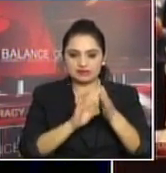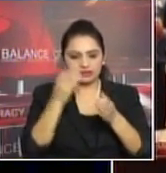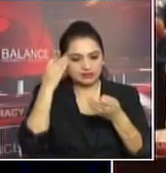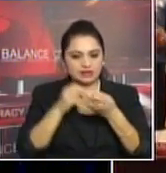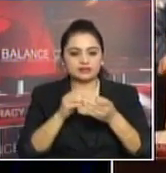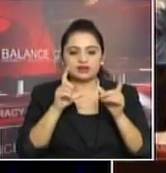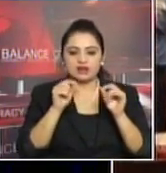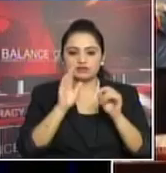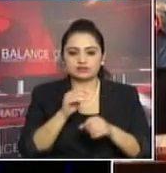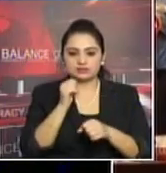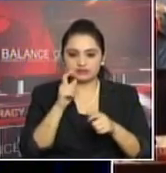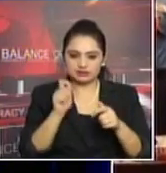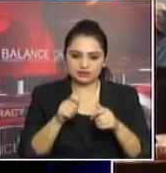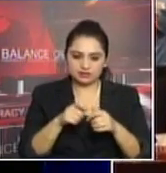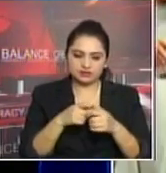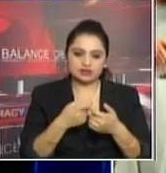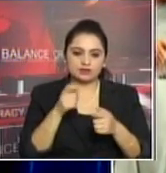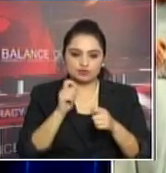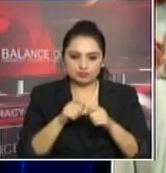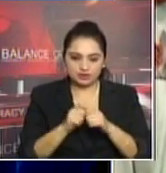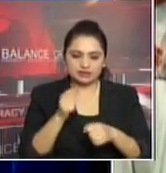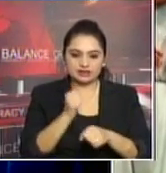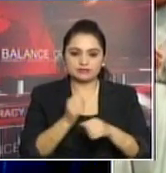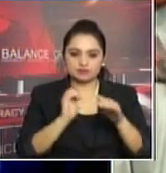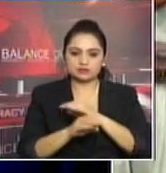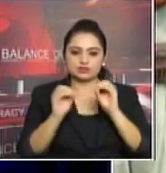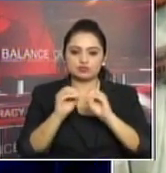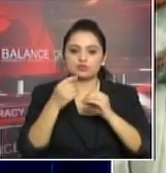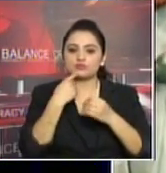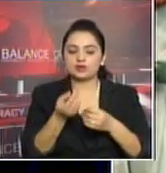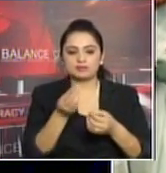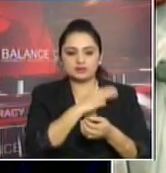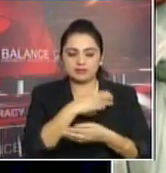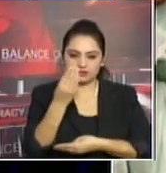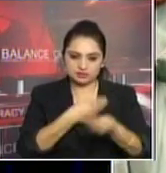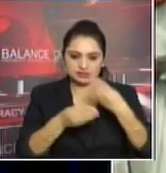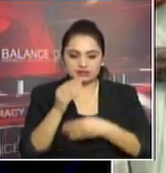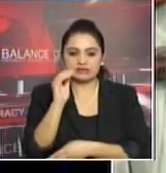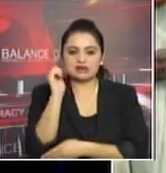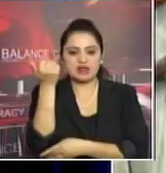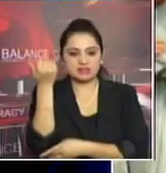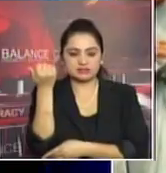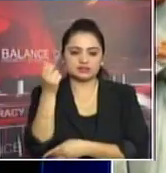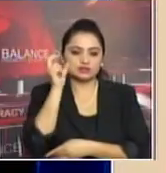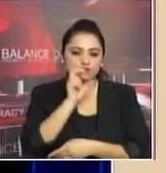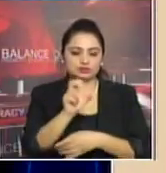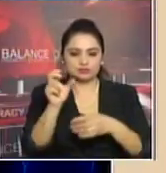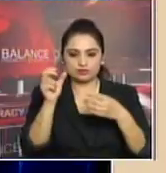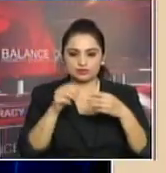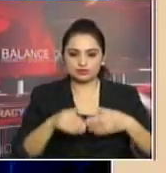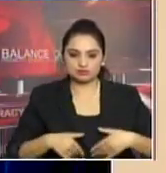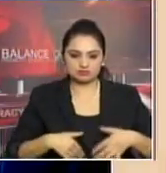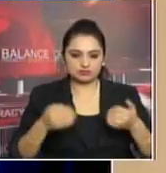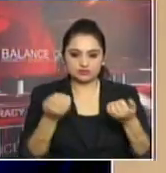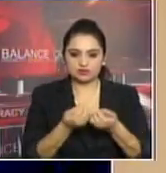बन्ने र कार्यान्वयन नहुने अहिलेको अवस्थाले मानव बेचबिखन तथा ओसार पसार विरुद्धको राष्ट्रिय दिवस मनाउनुको औचित्य माथि नै प्रश्न